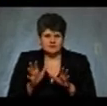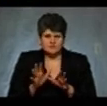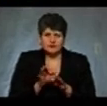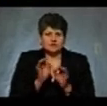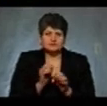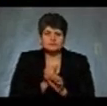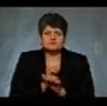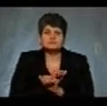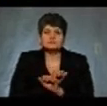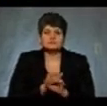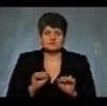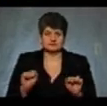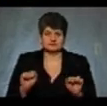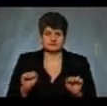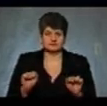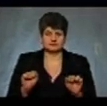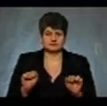приводити в дію.